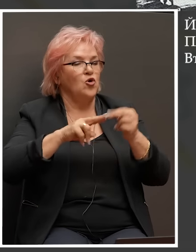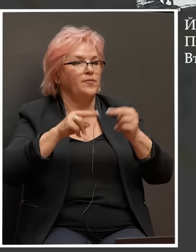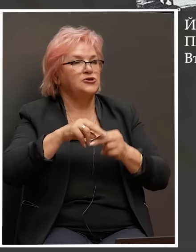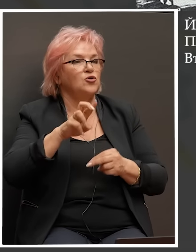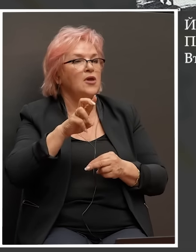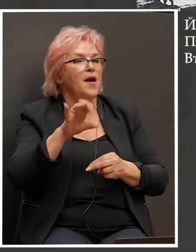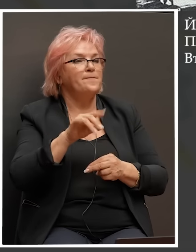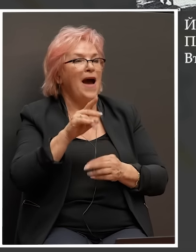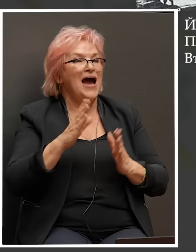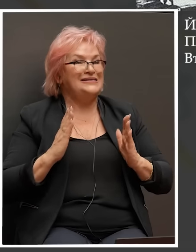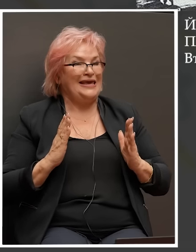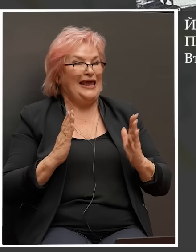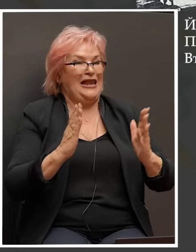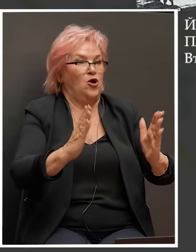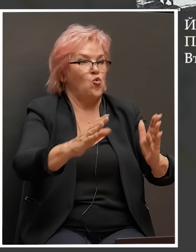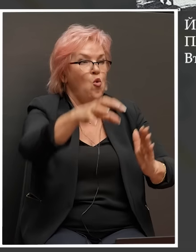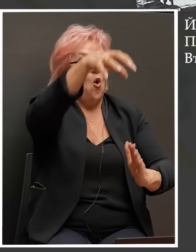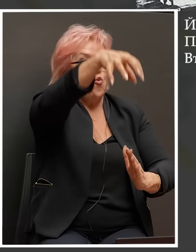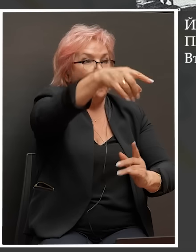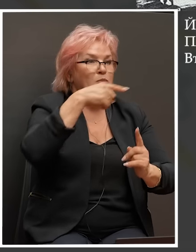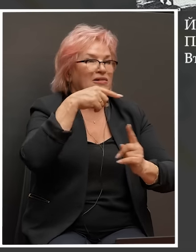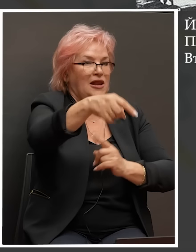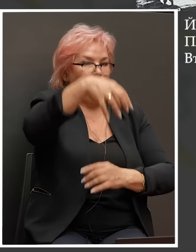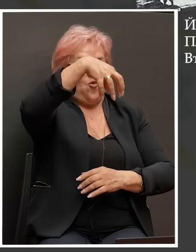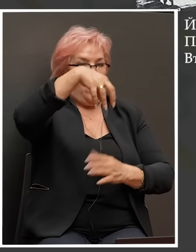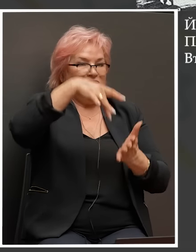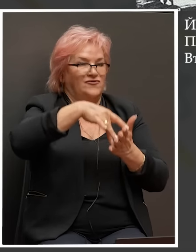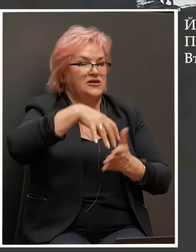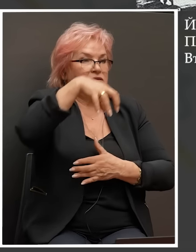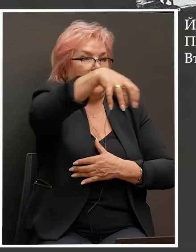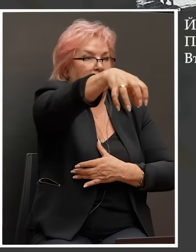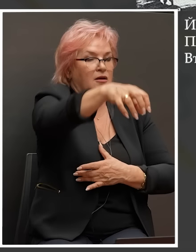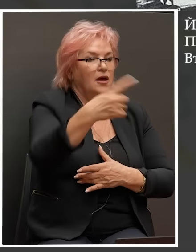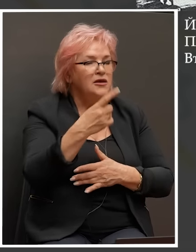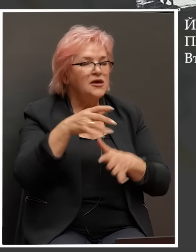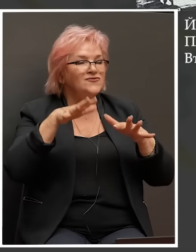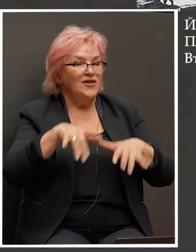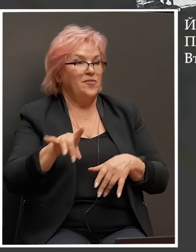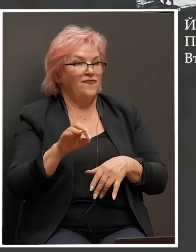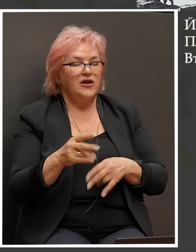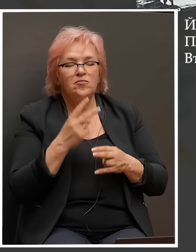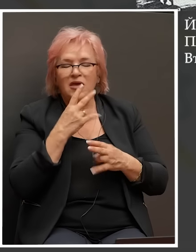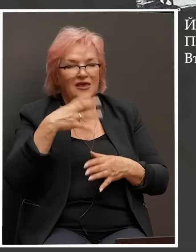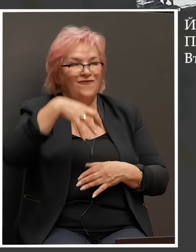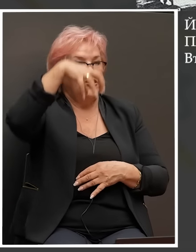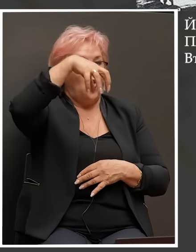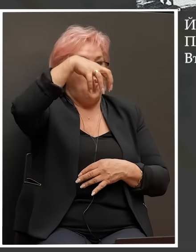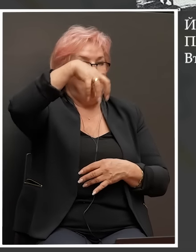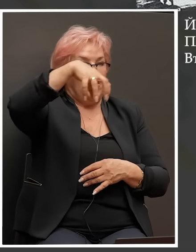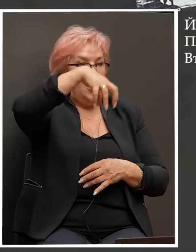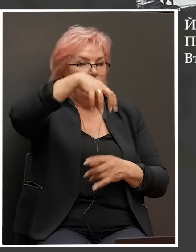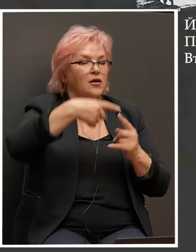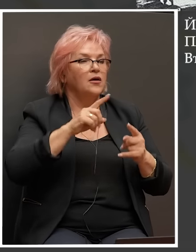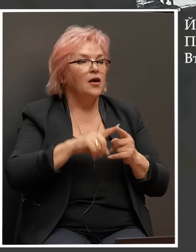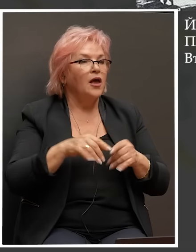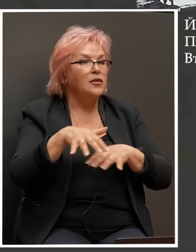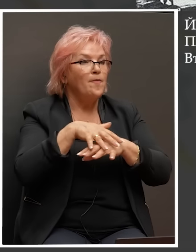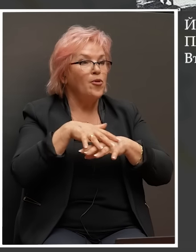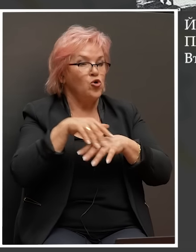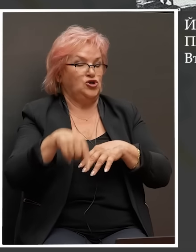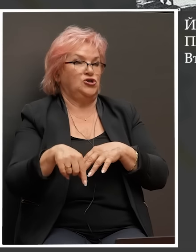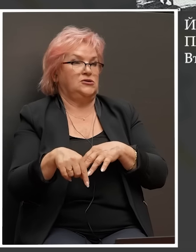находился далеко. В результате произошла странная вещь. Римляне до сих пор шутят, что единственное место в Риме, где не видно купола собора Святого Петра, это